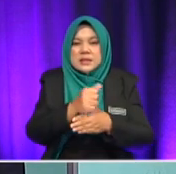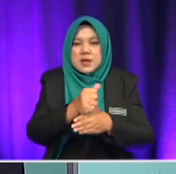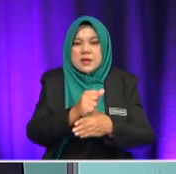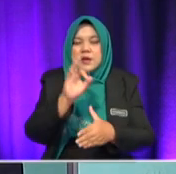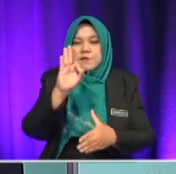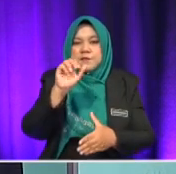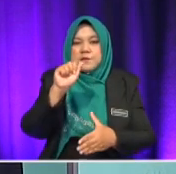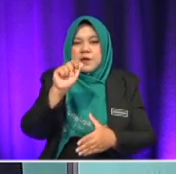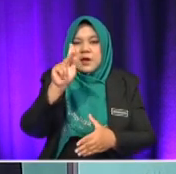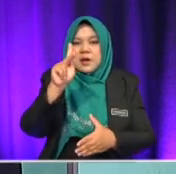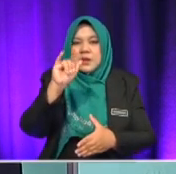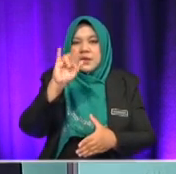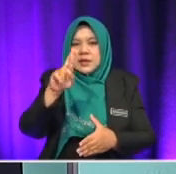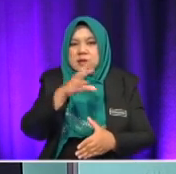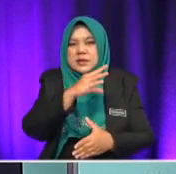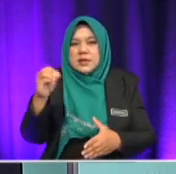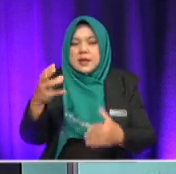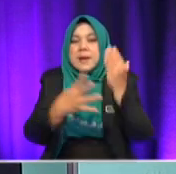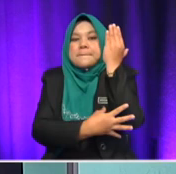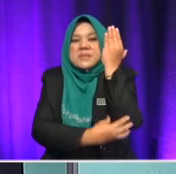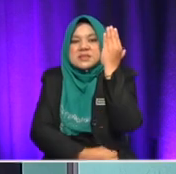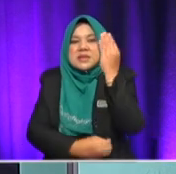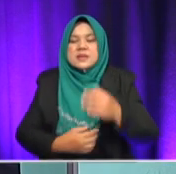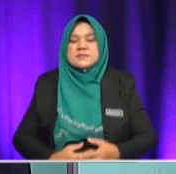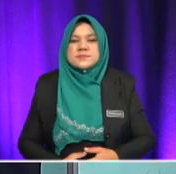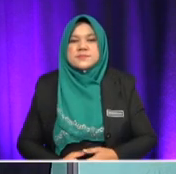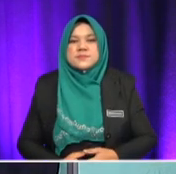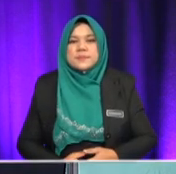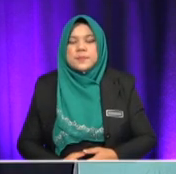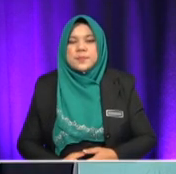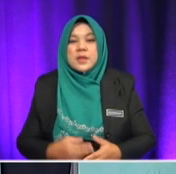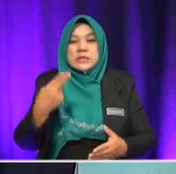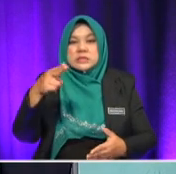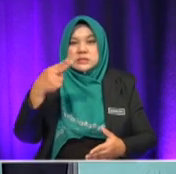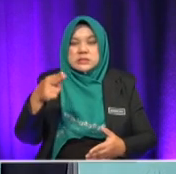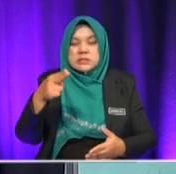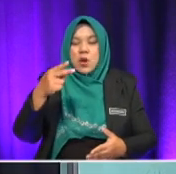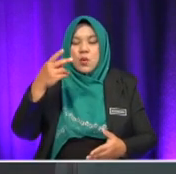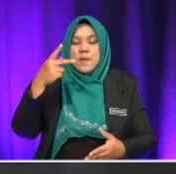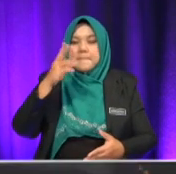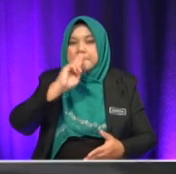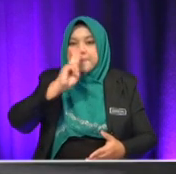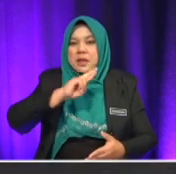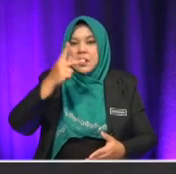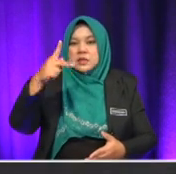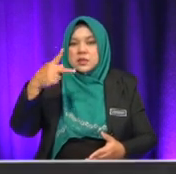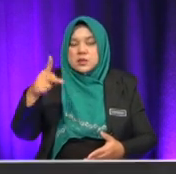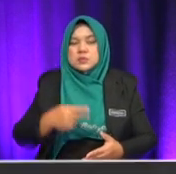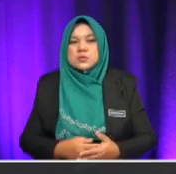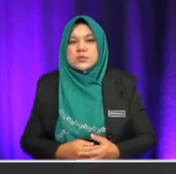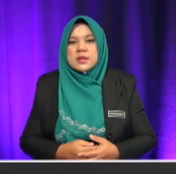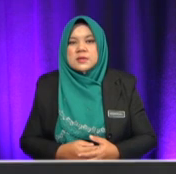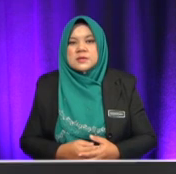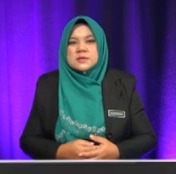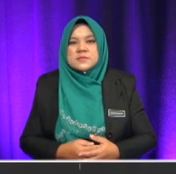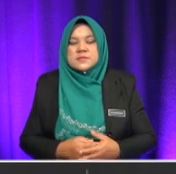fakir dan juga miskin Taka ini saya tengok terapi Anda hijau merah atau kuning hijau merah atau